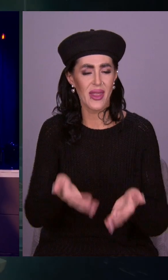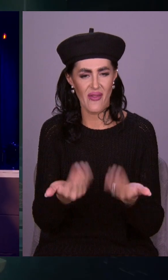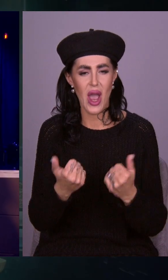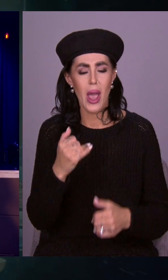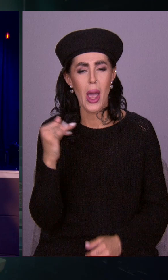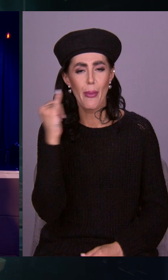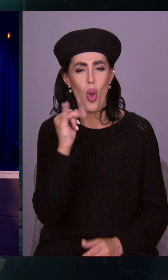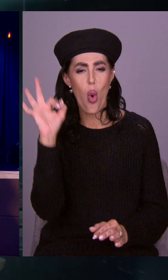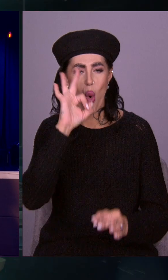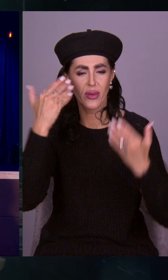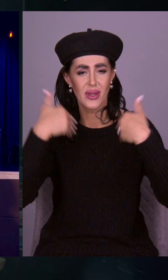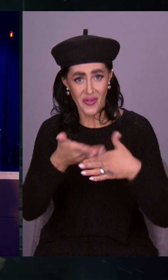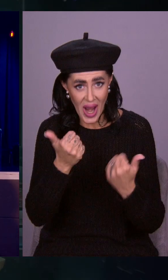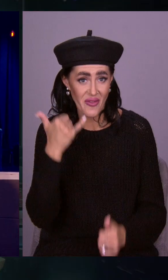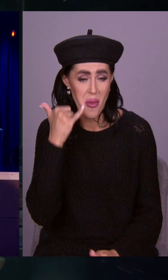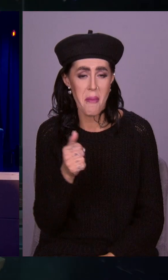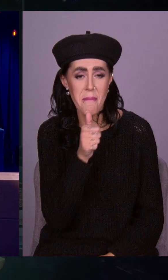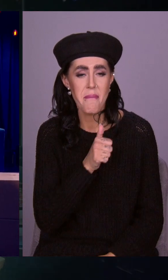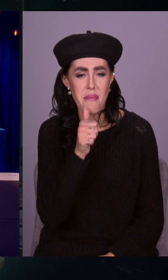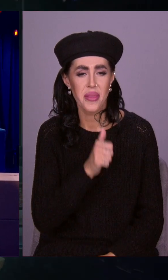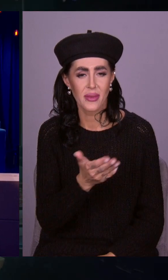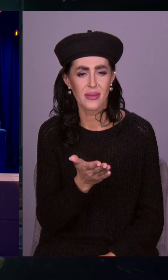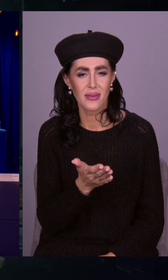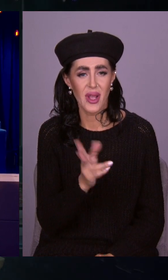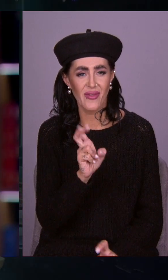може, давай подзвонимо. Ну, у тебе реально це не робоча сторона.